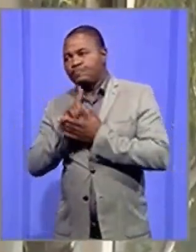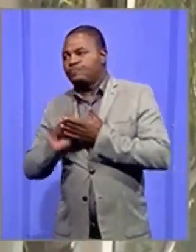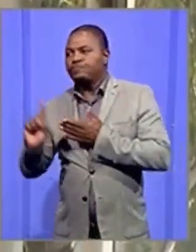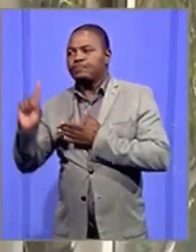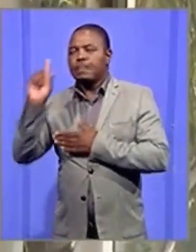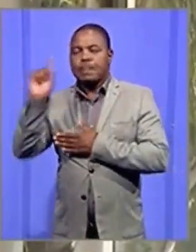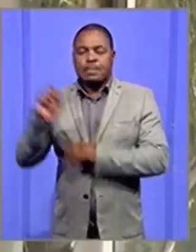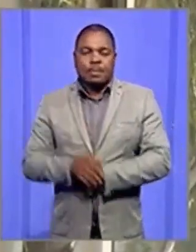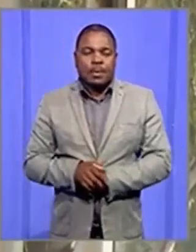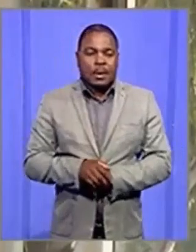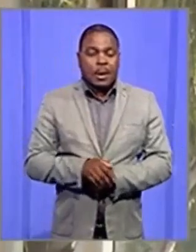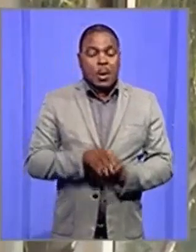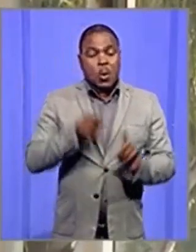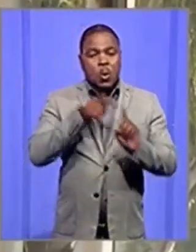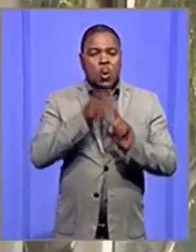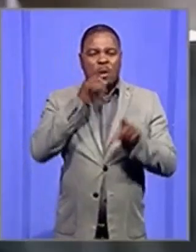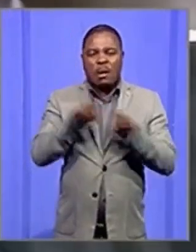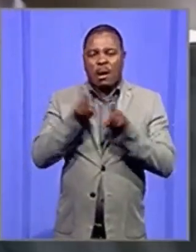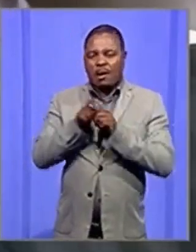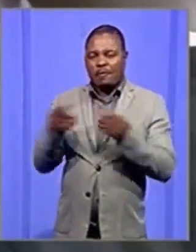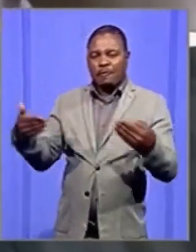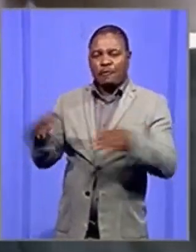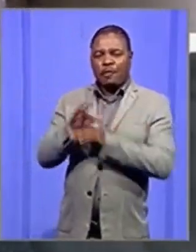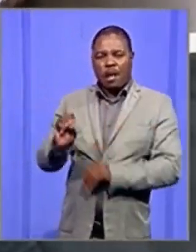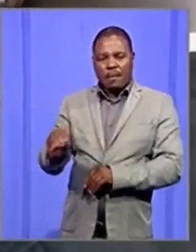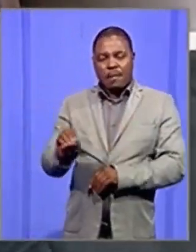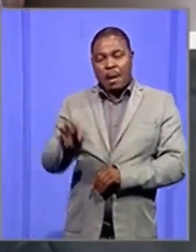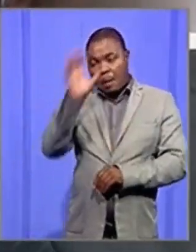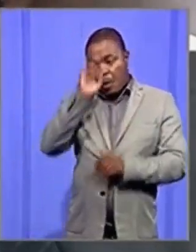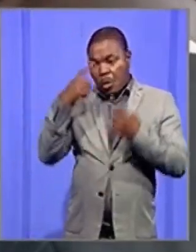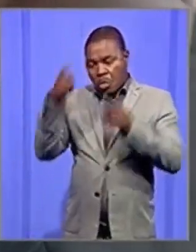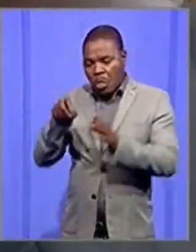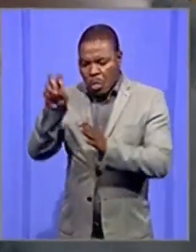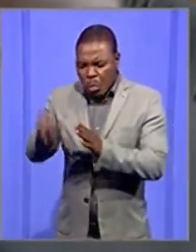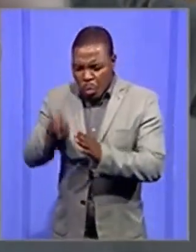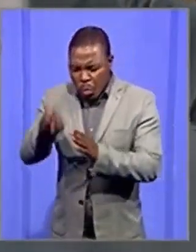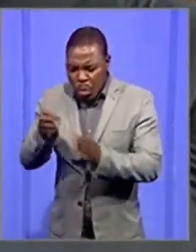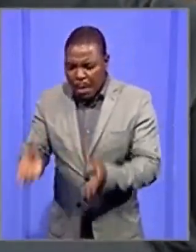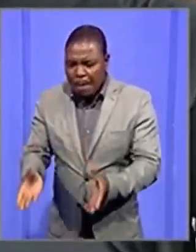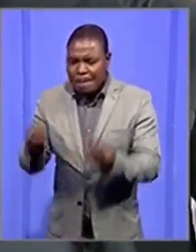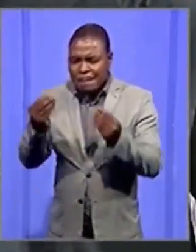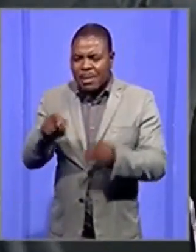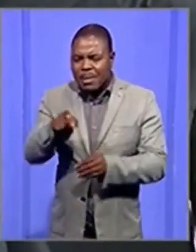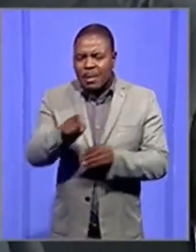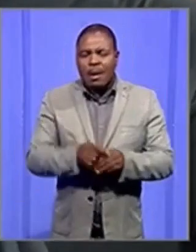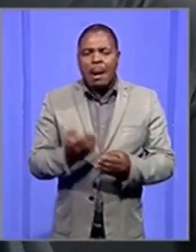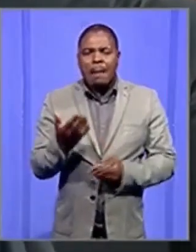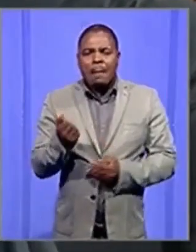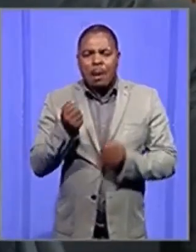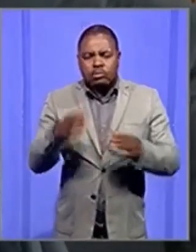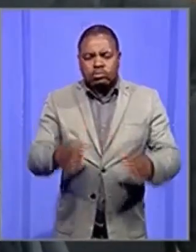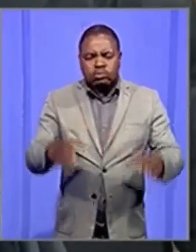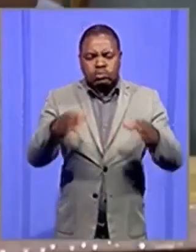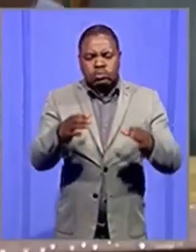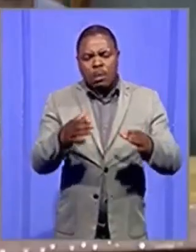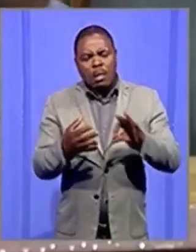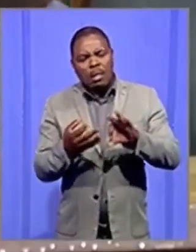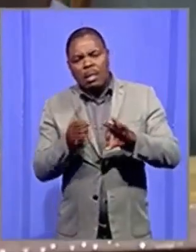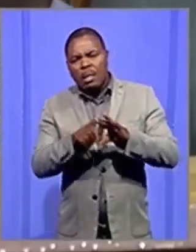gore go nnile le sekaphitlho mme fa maphodisa a epolola lebitla ba bone dikgetsi di le 3 tsa millimil le nama e